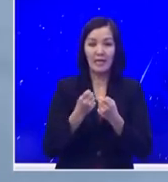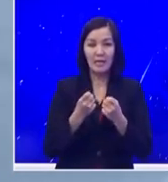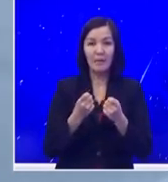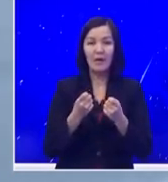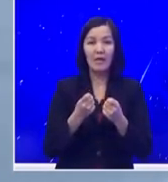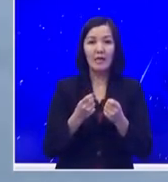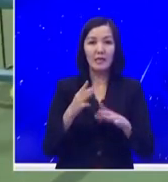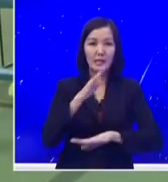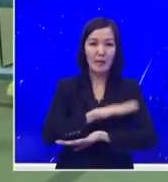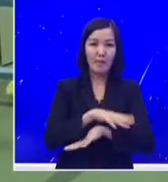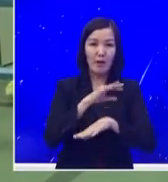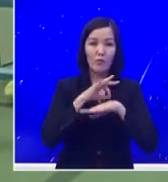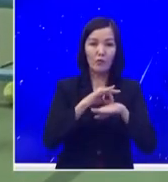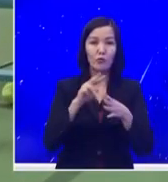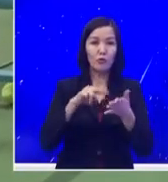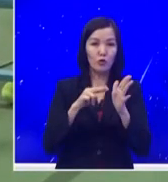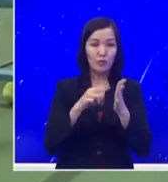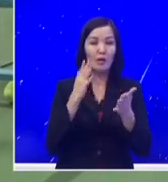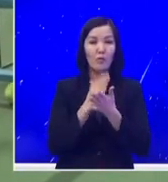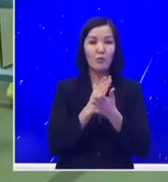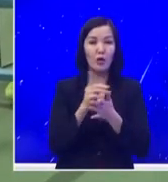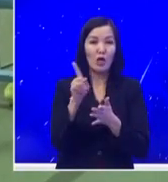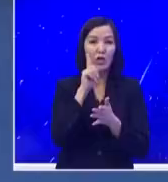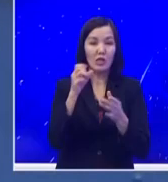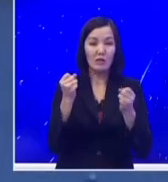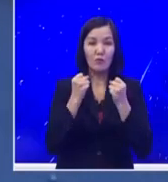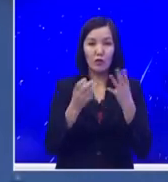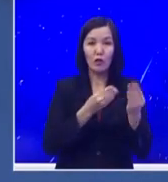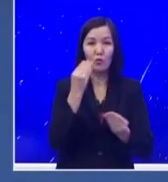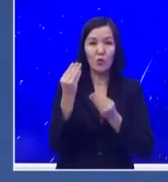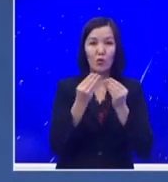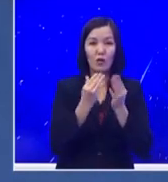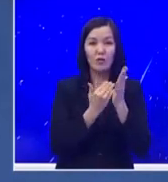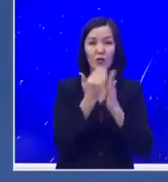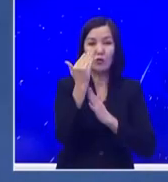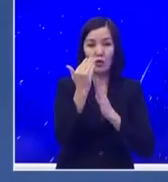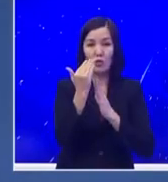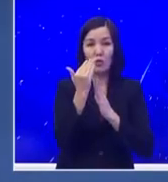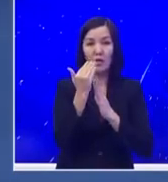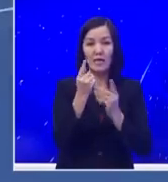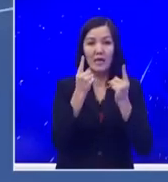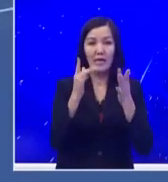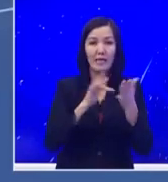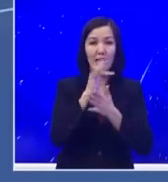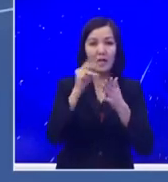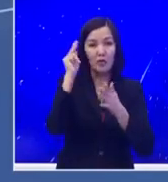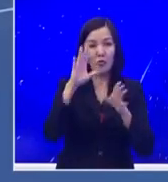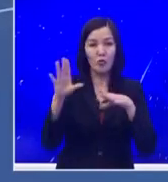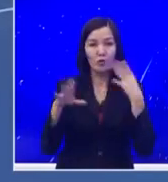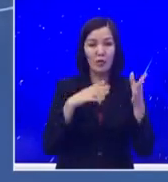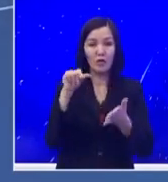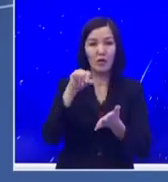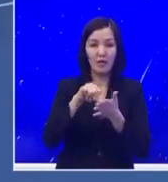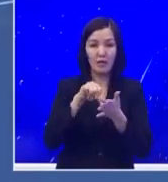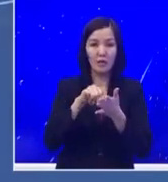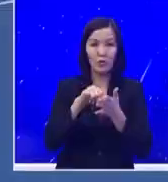шеберлік сабағын өткізуді жоспарлап отыр. Сонымен қатар жас спортшылардың ойын деңгейін өсіру мақсатында еліміздің ірі қалаларында оқу-жаттығу жиындарына